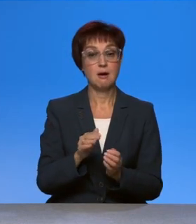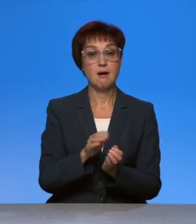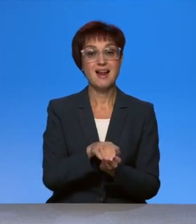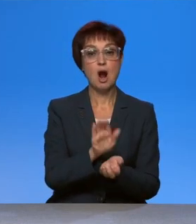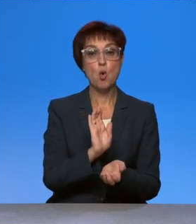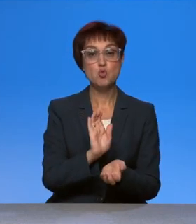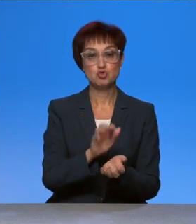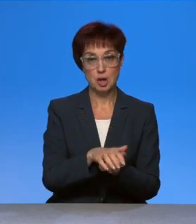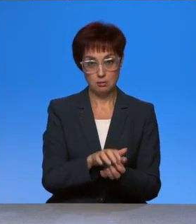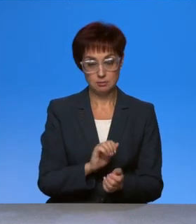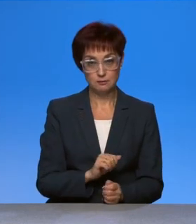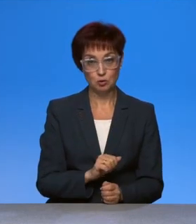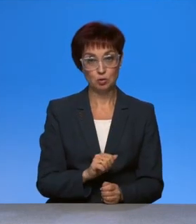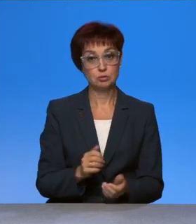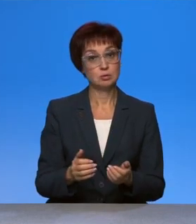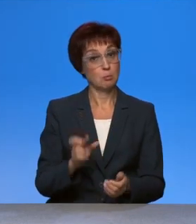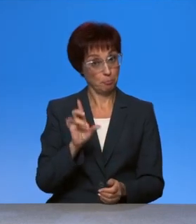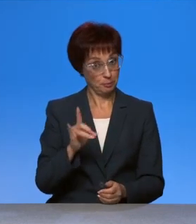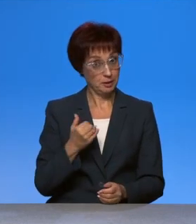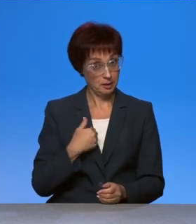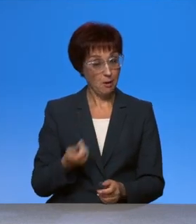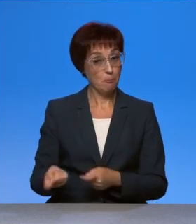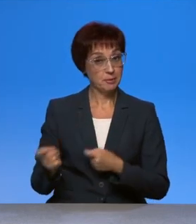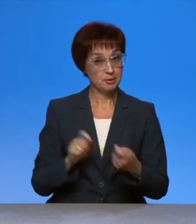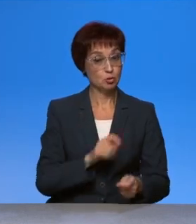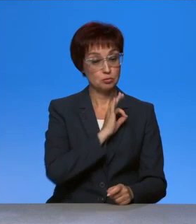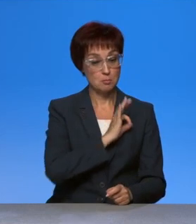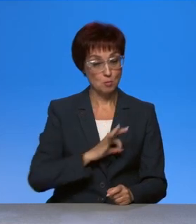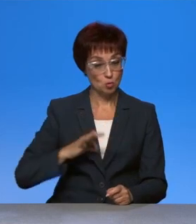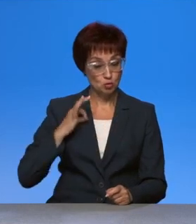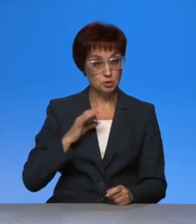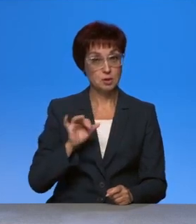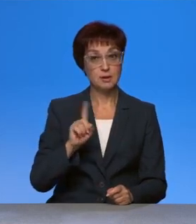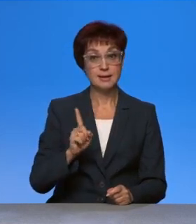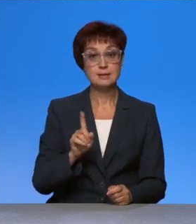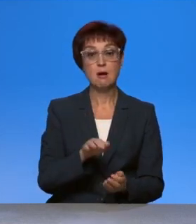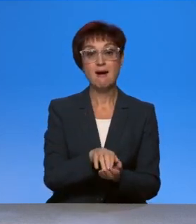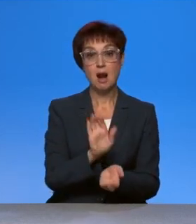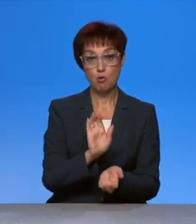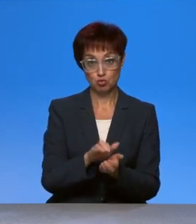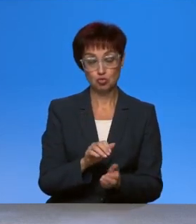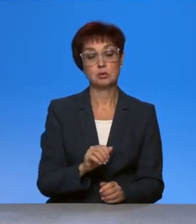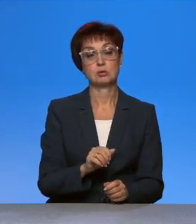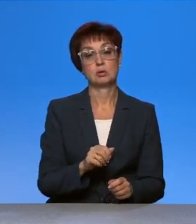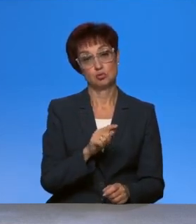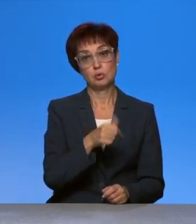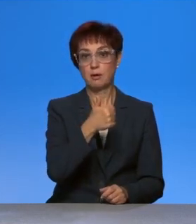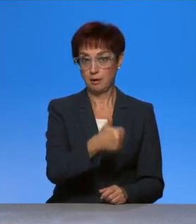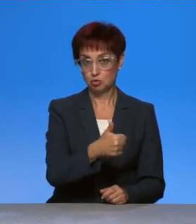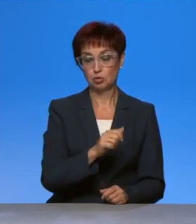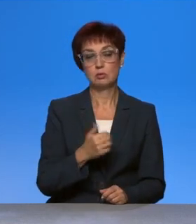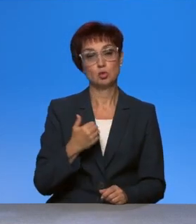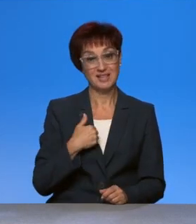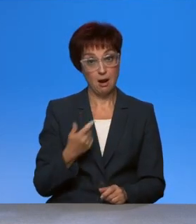стоят. Поэтому, если, в принципе, я принес бы бусы из ракушек, они бы взяли. Это хорошие деньги. Но я привожу свинью.